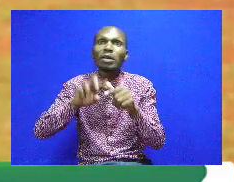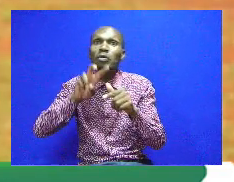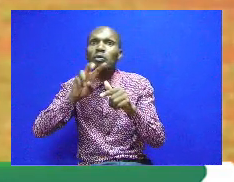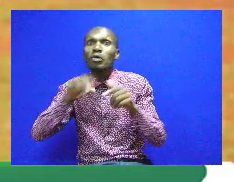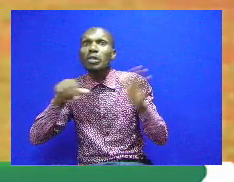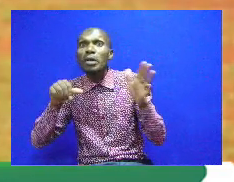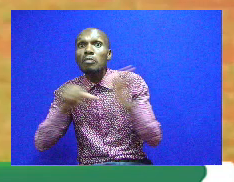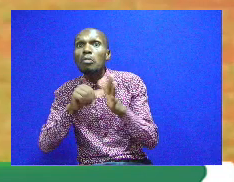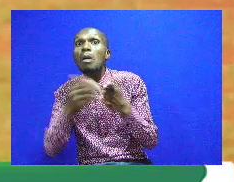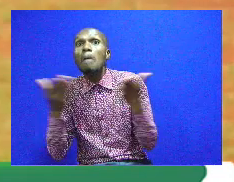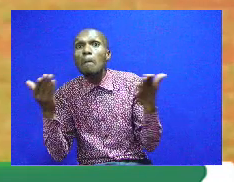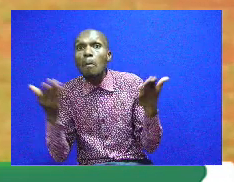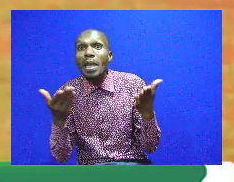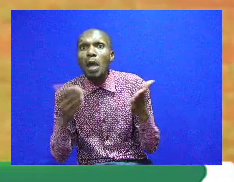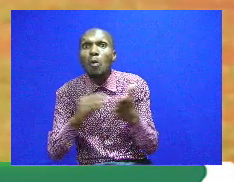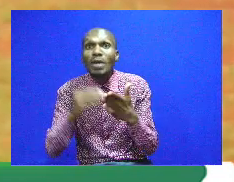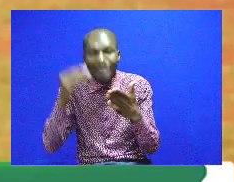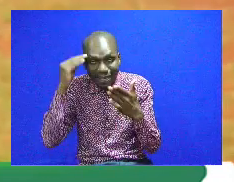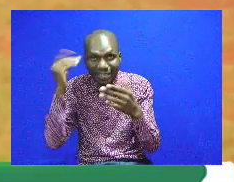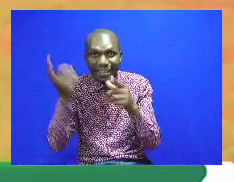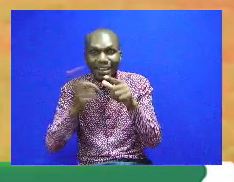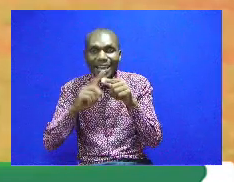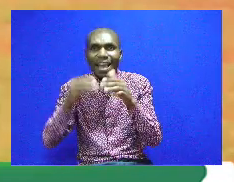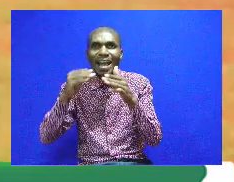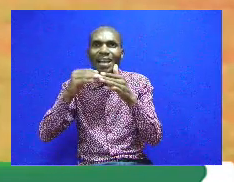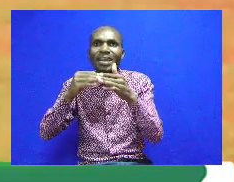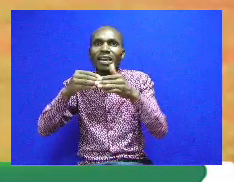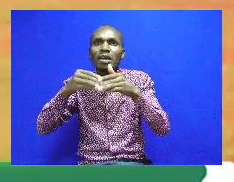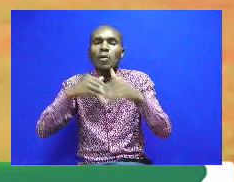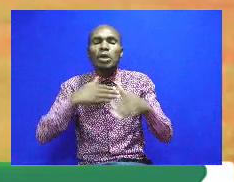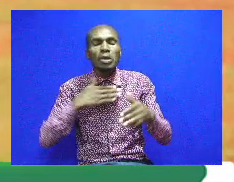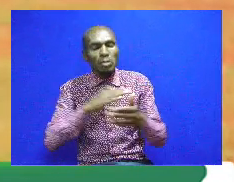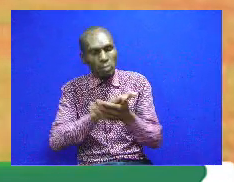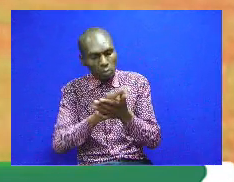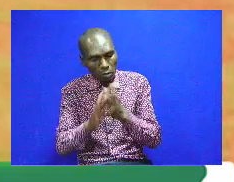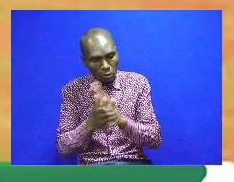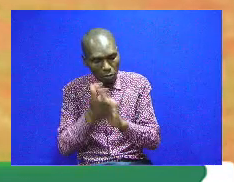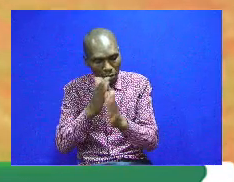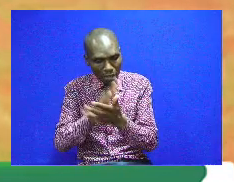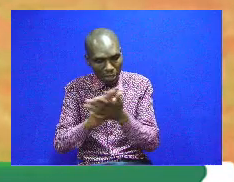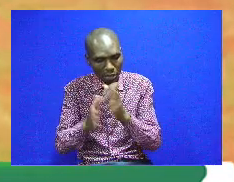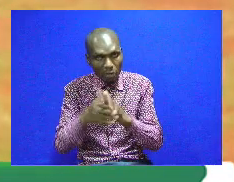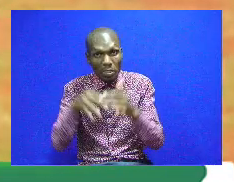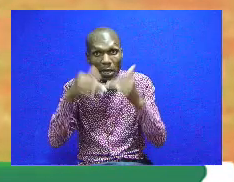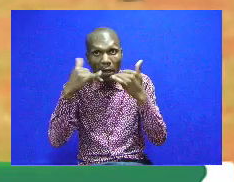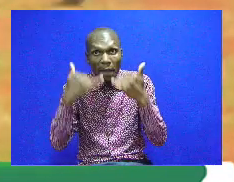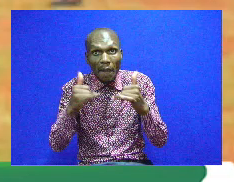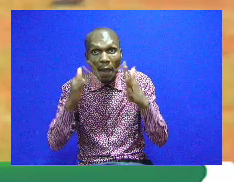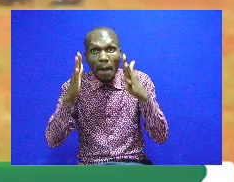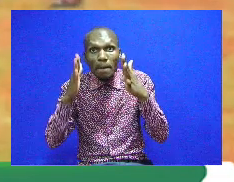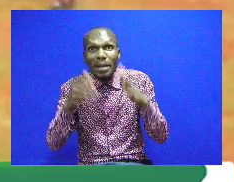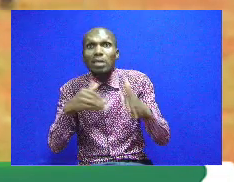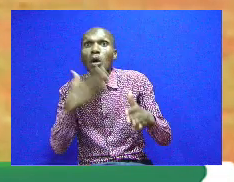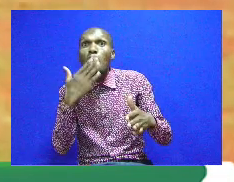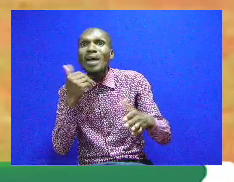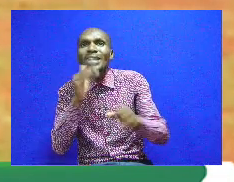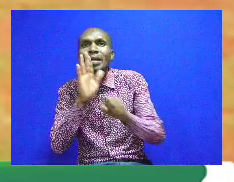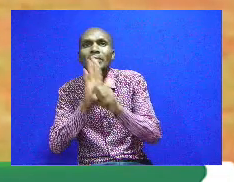mistakes and naweza sema tunaomba msamaha sana mashabiki wetu wale expect mengi kutoka